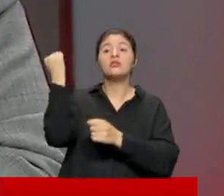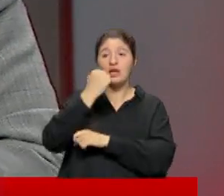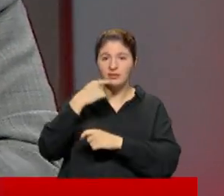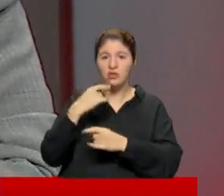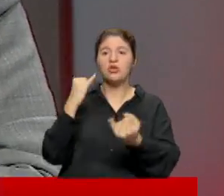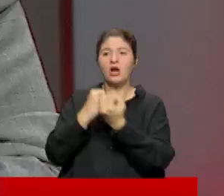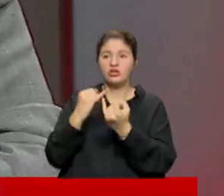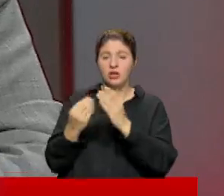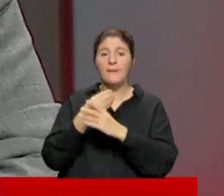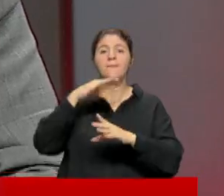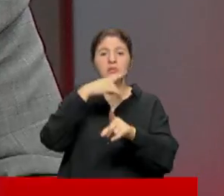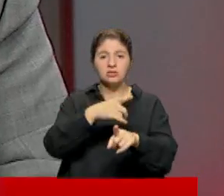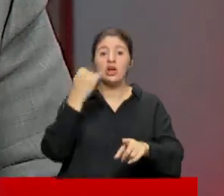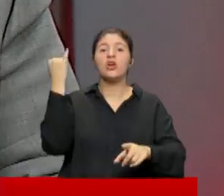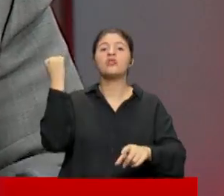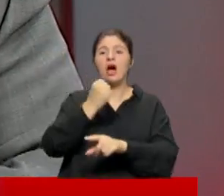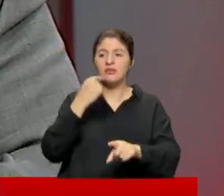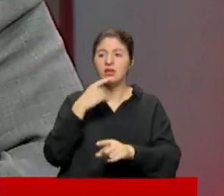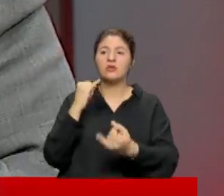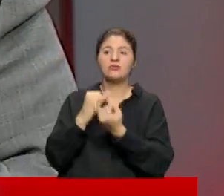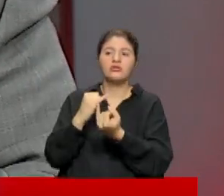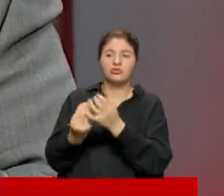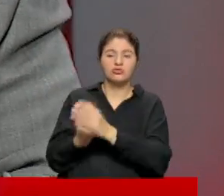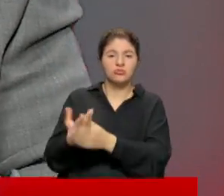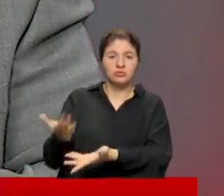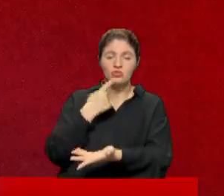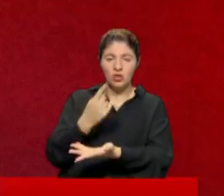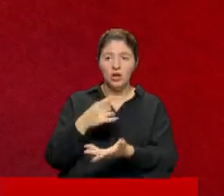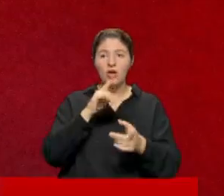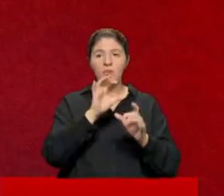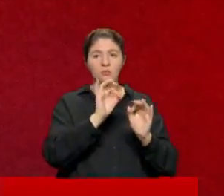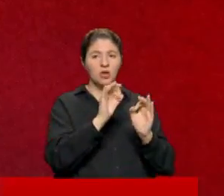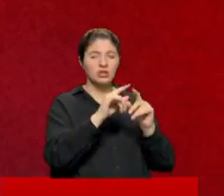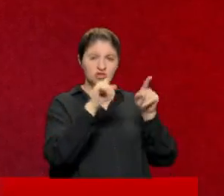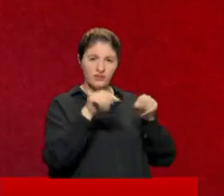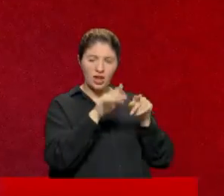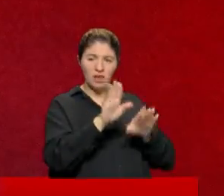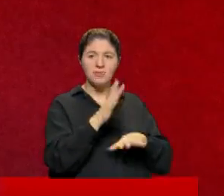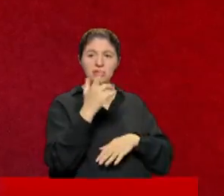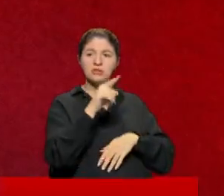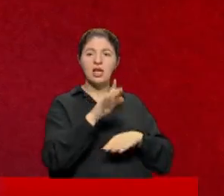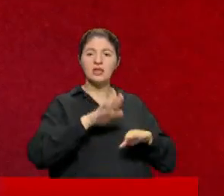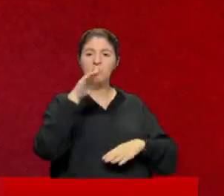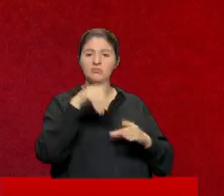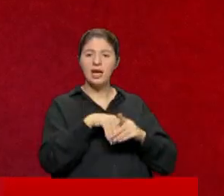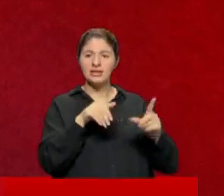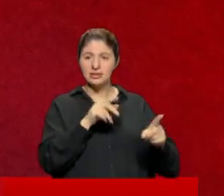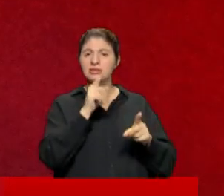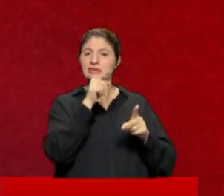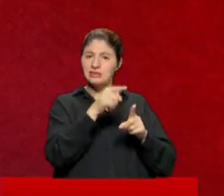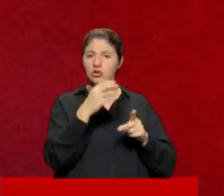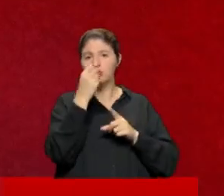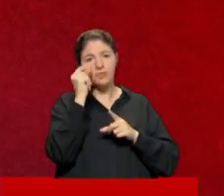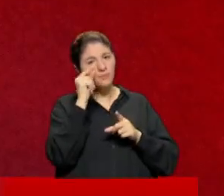etti Dolayısıyla ş şu çerçevede kalalım yine devam edelim Eee siz mesela Demokrat Parti Siz